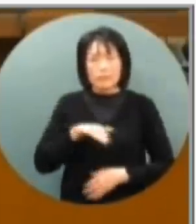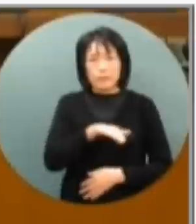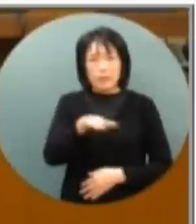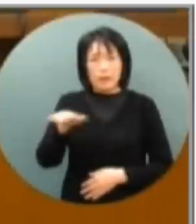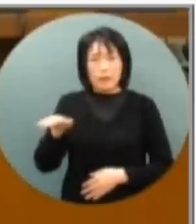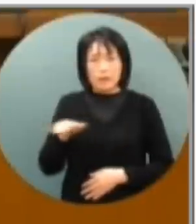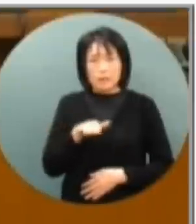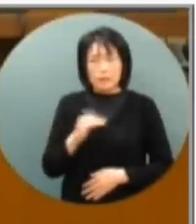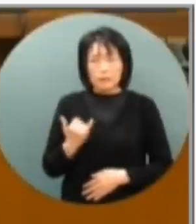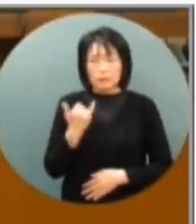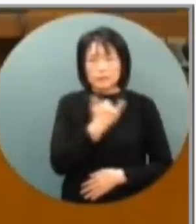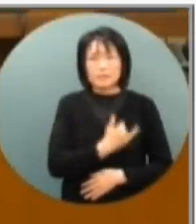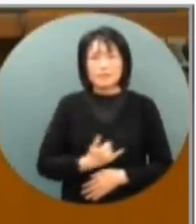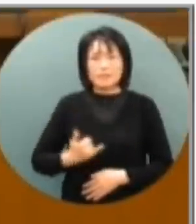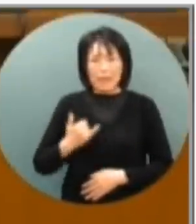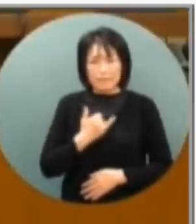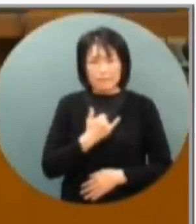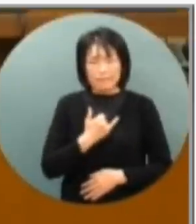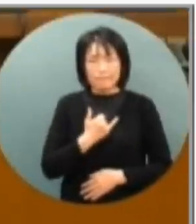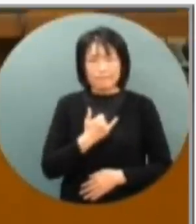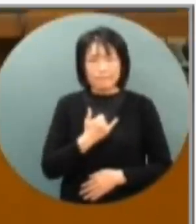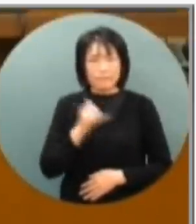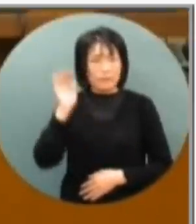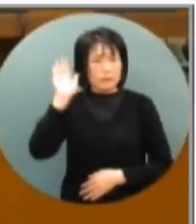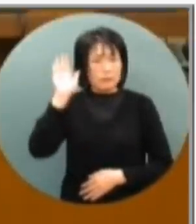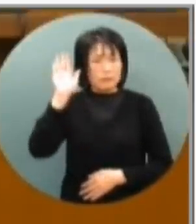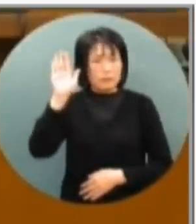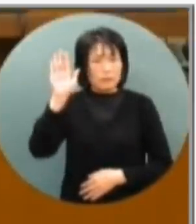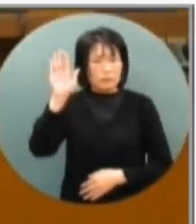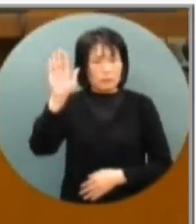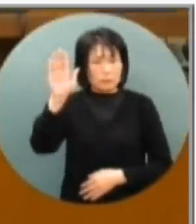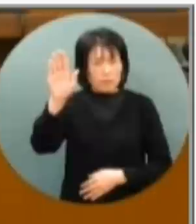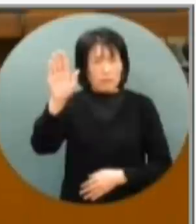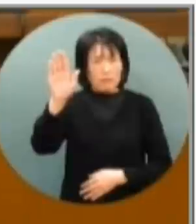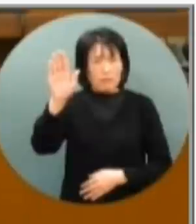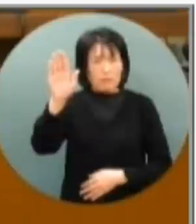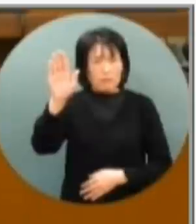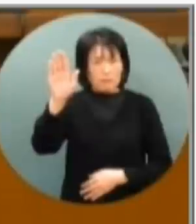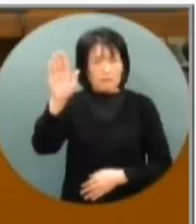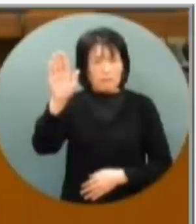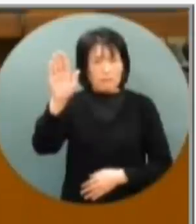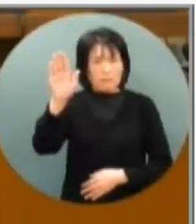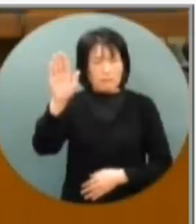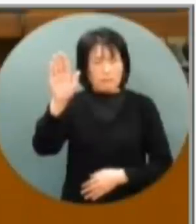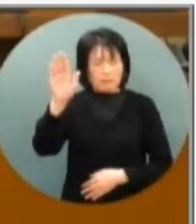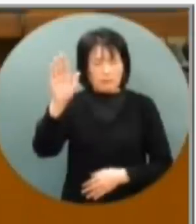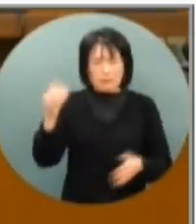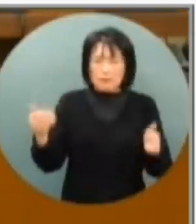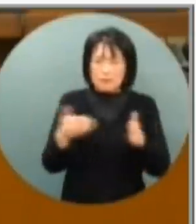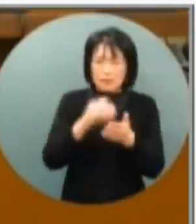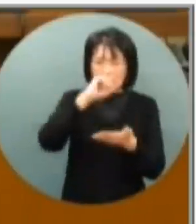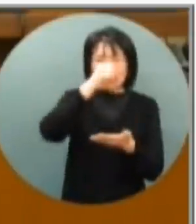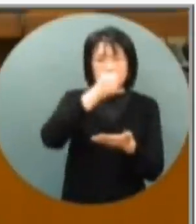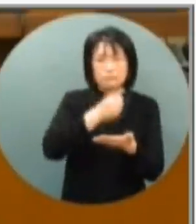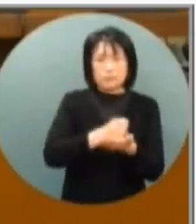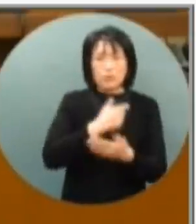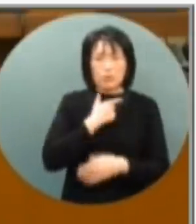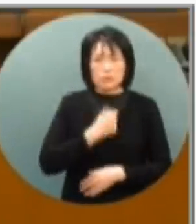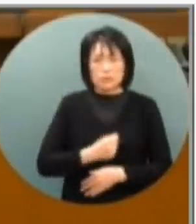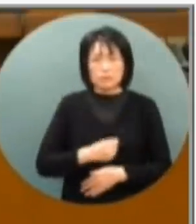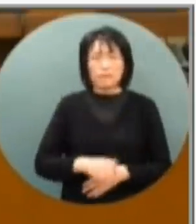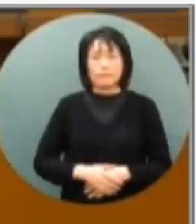の人生、これから最後にしっかりとした花を開いてというタイミングだろうと思い